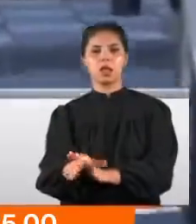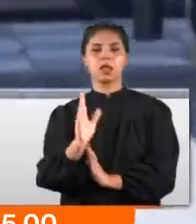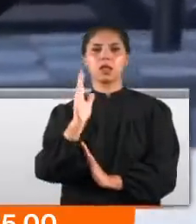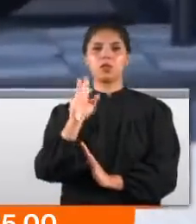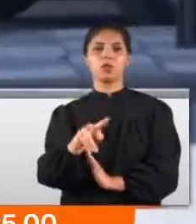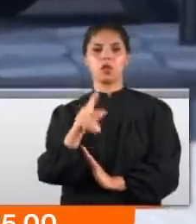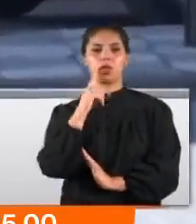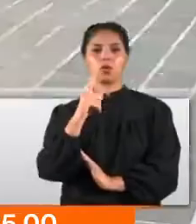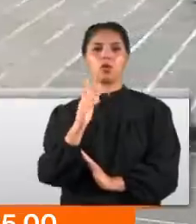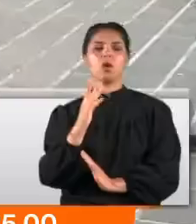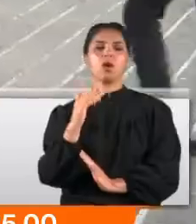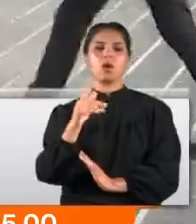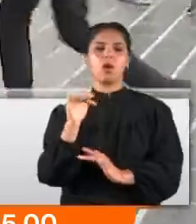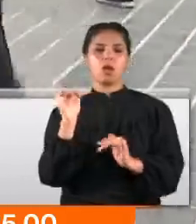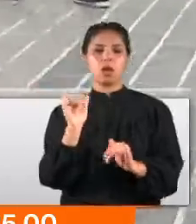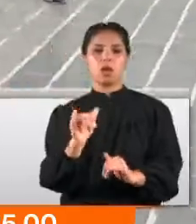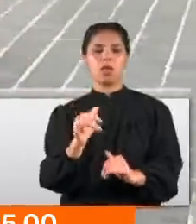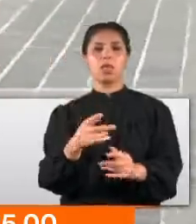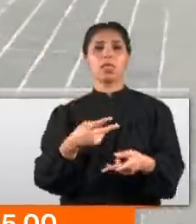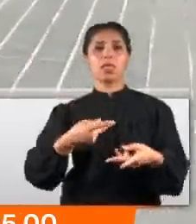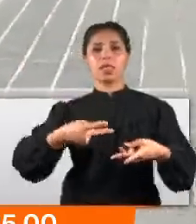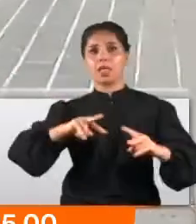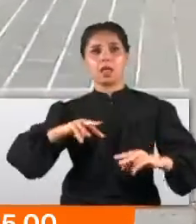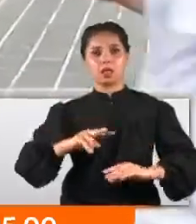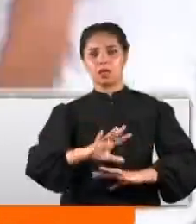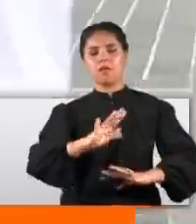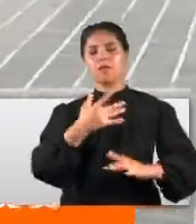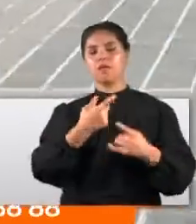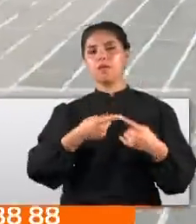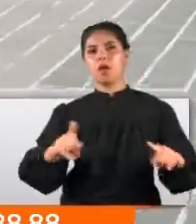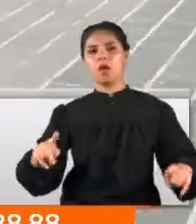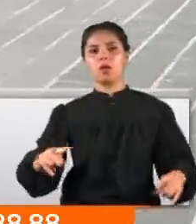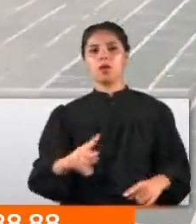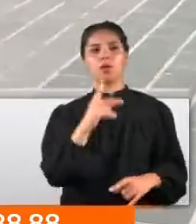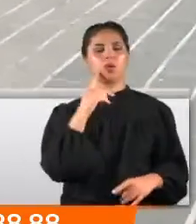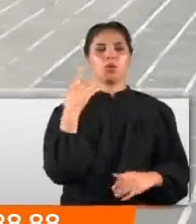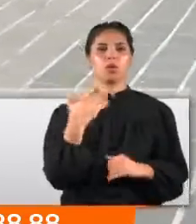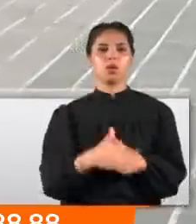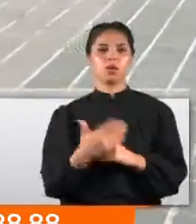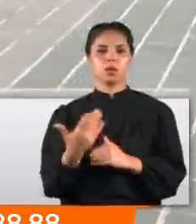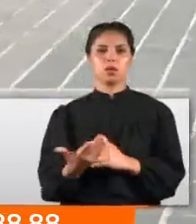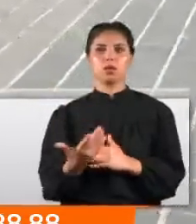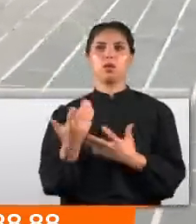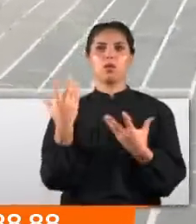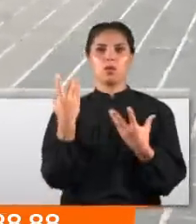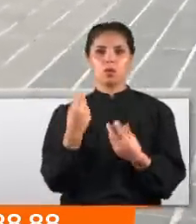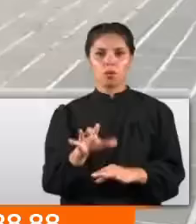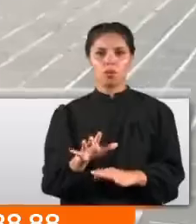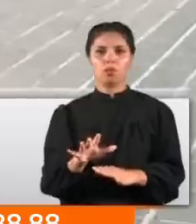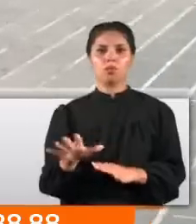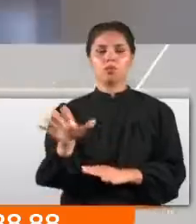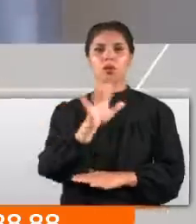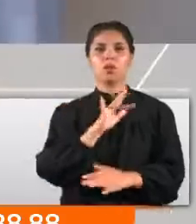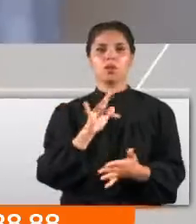yönde kullanmanız şart. Yani ters yönde ve farklı şeritlerde yine kullanamazsınız. Aksi durumda cezai